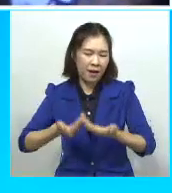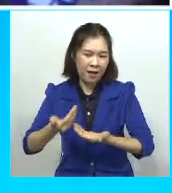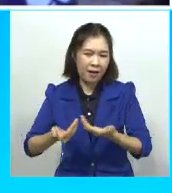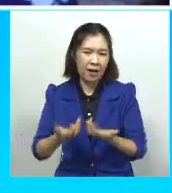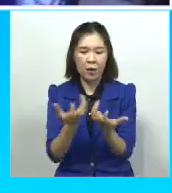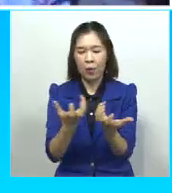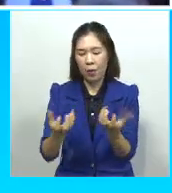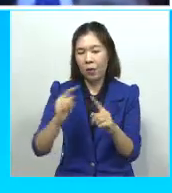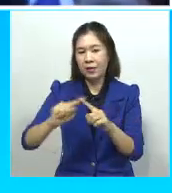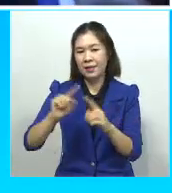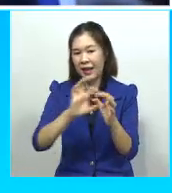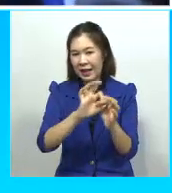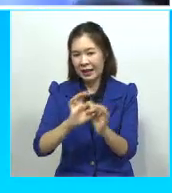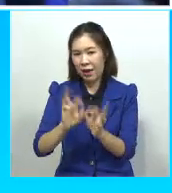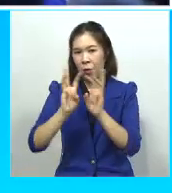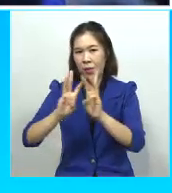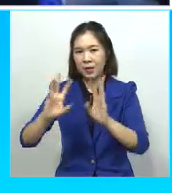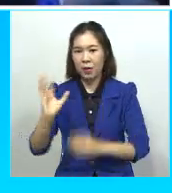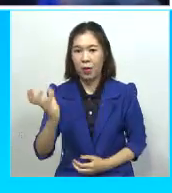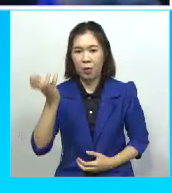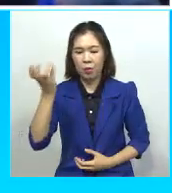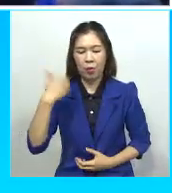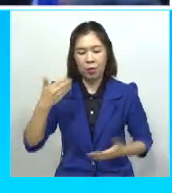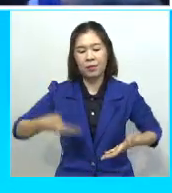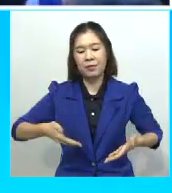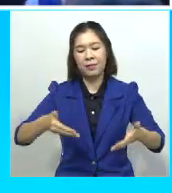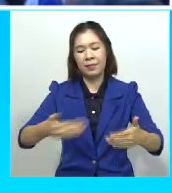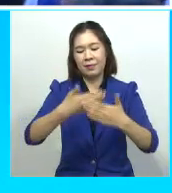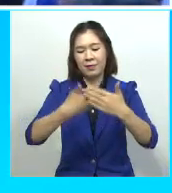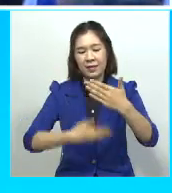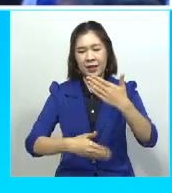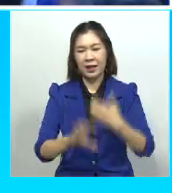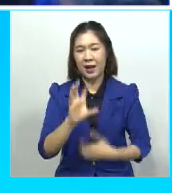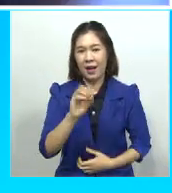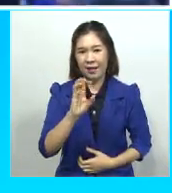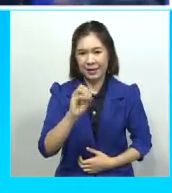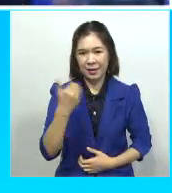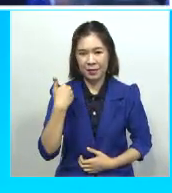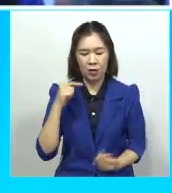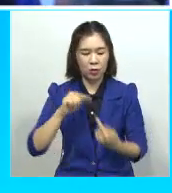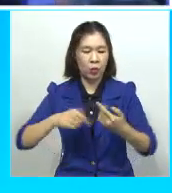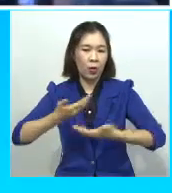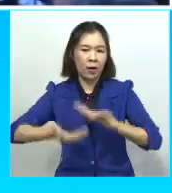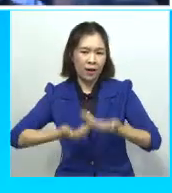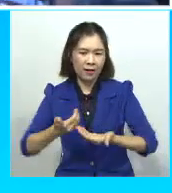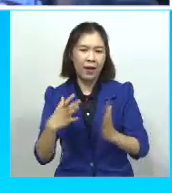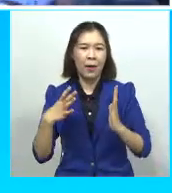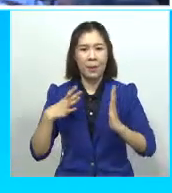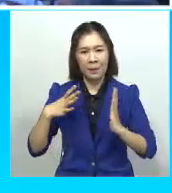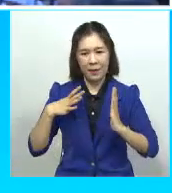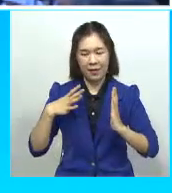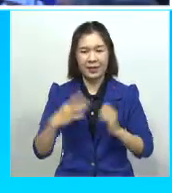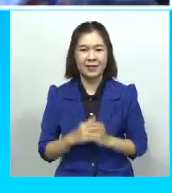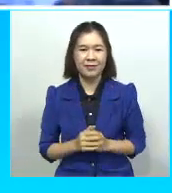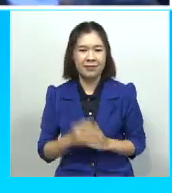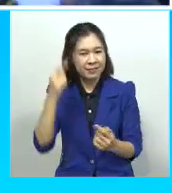น์เชื่อมโยงกับเว็บไซต์ระดับโลกเปิดถนนคนเดินประชารัฐ50เขตทั่วกรุงเทพให้เป็นสถานที่สำหรับค้าขายและก็พักผ่อนหย่อนใ